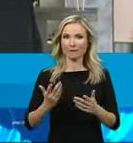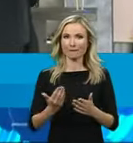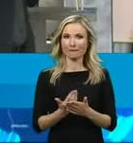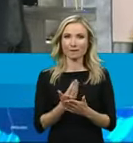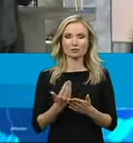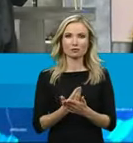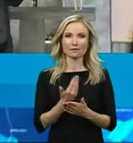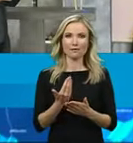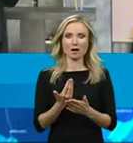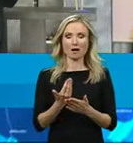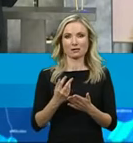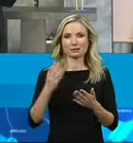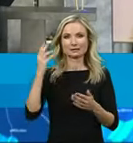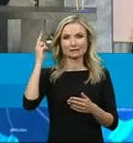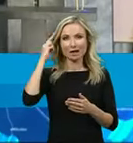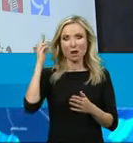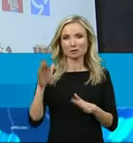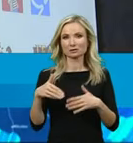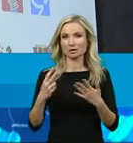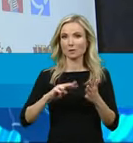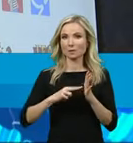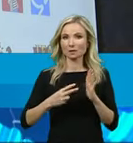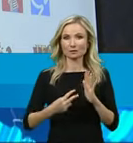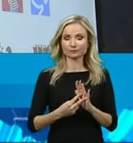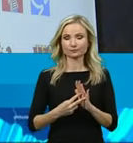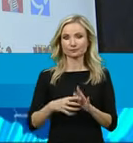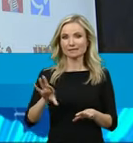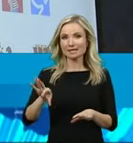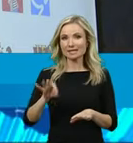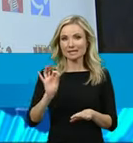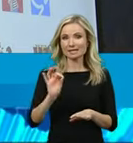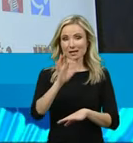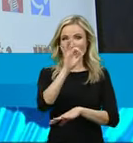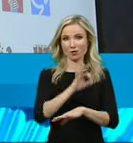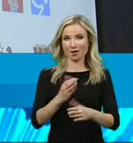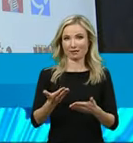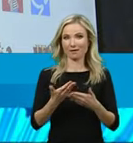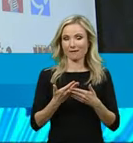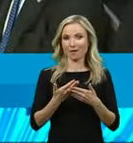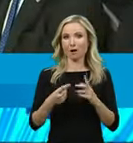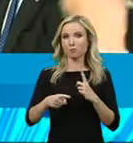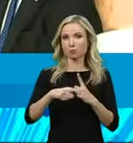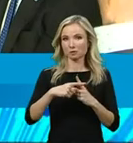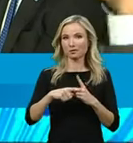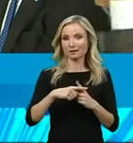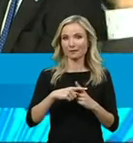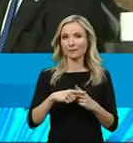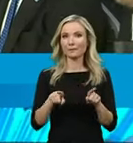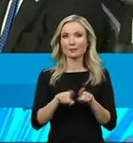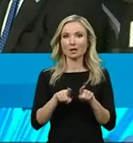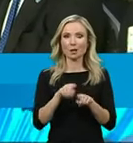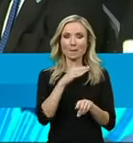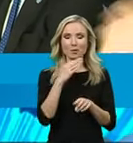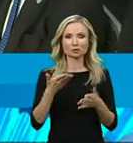které v rámci tohoto projektu byly pořízeny a současně i bylo spoustu dalších případů, které detekovala poradna